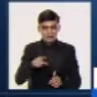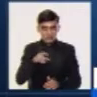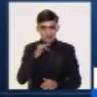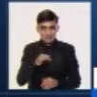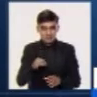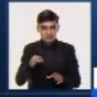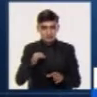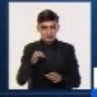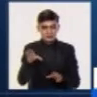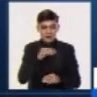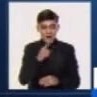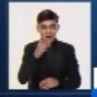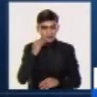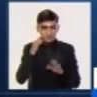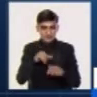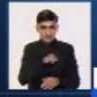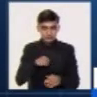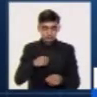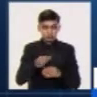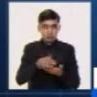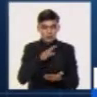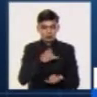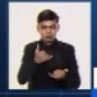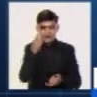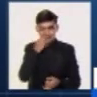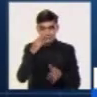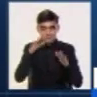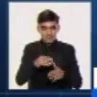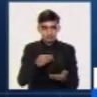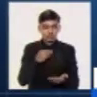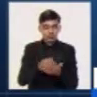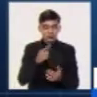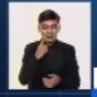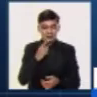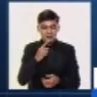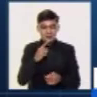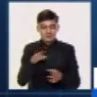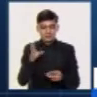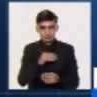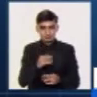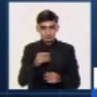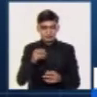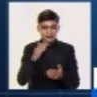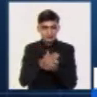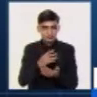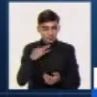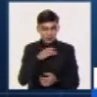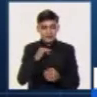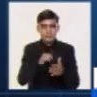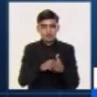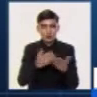шамасында. Әдетте Алматыны бірінші қысатын қымбатшылық бұл жолы нұрсұлтандықтардың қалтасын текке қақпады, дейді мамандар. Бірден бір